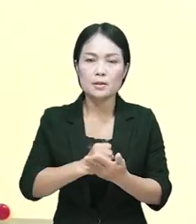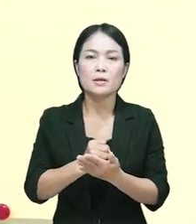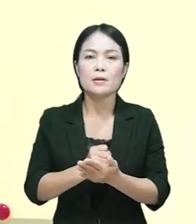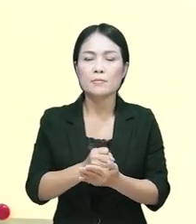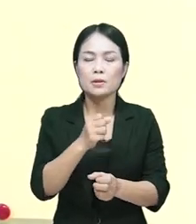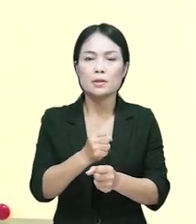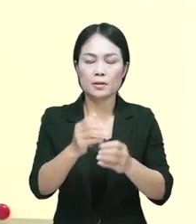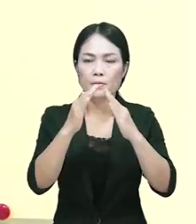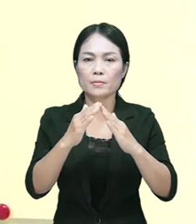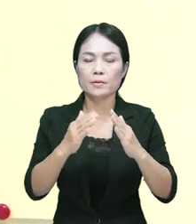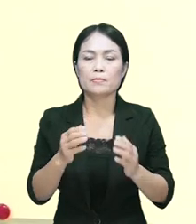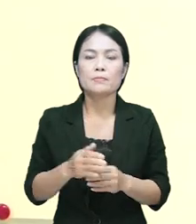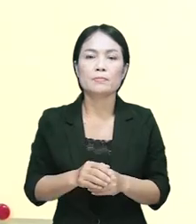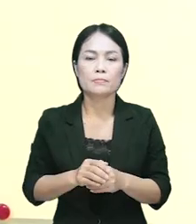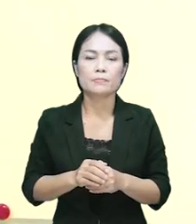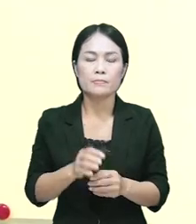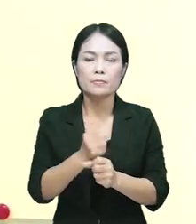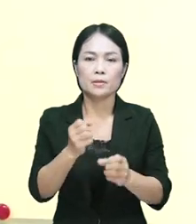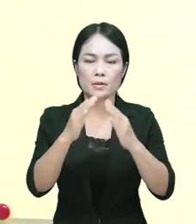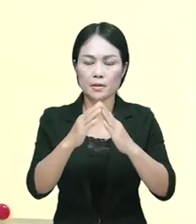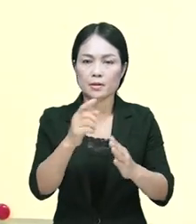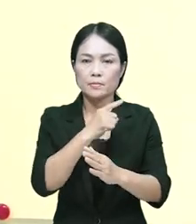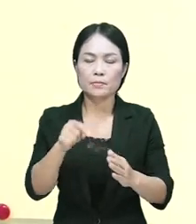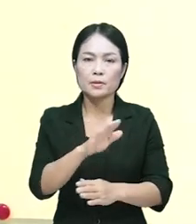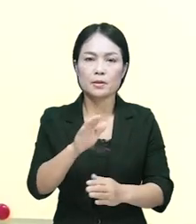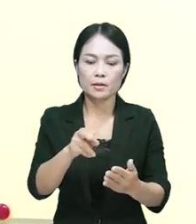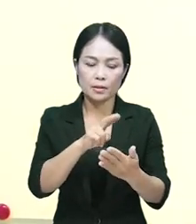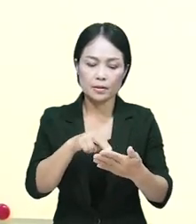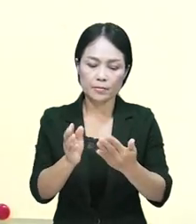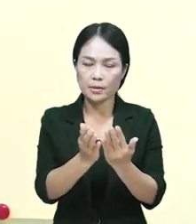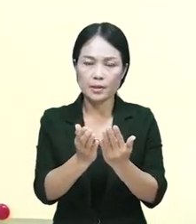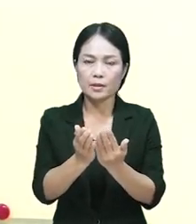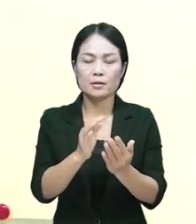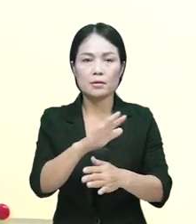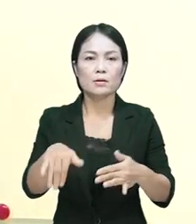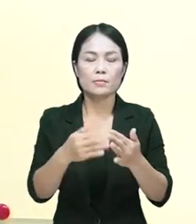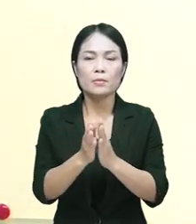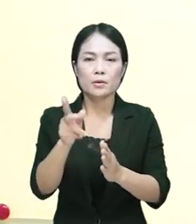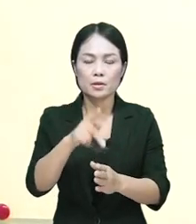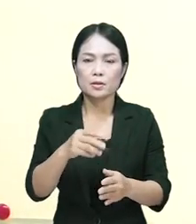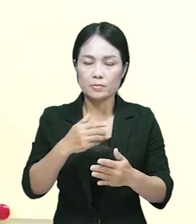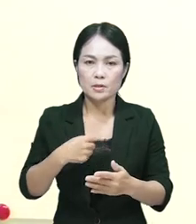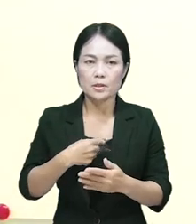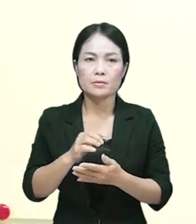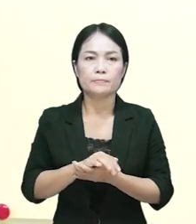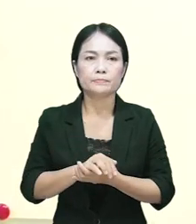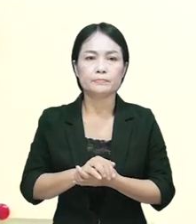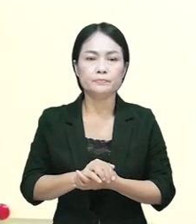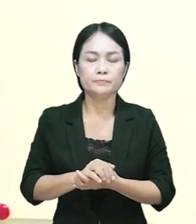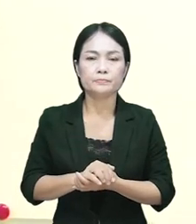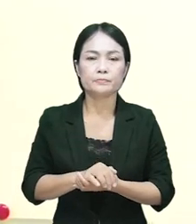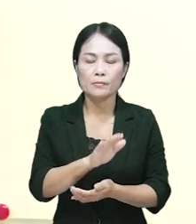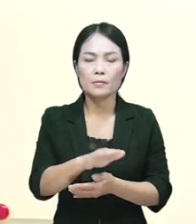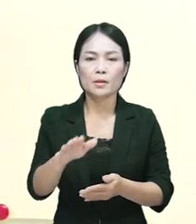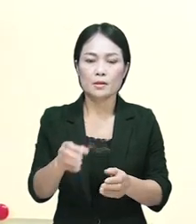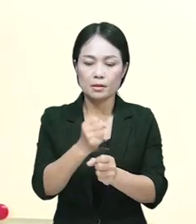នមានកិច្ចការផ្ទះដែរទេកូនកិច្ចការផ្ទះរបស់យើងកូនអំណានចាអរគុណកូនចាប់ផ្ដើមចូលរួមជាមួយអ្នកគ្រូសូមកូនយ